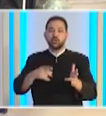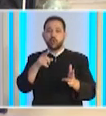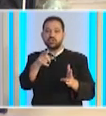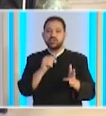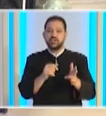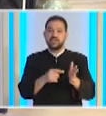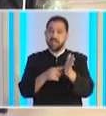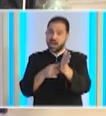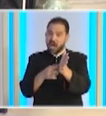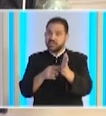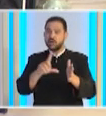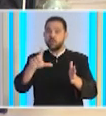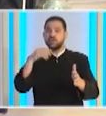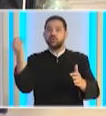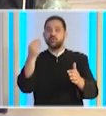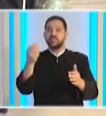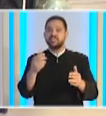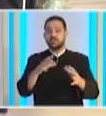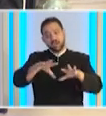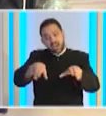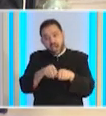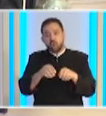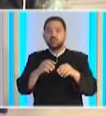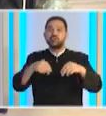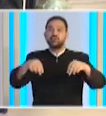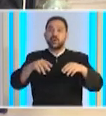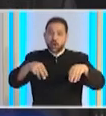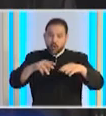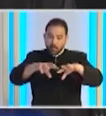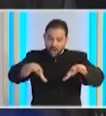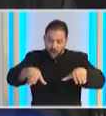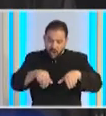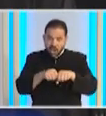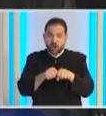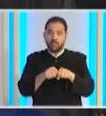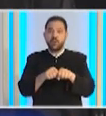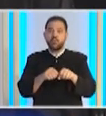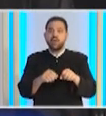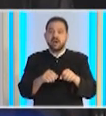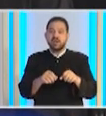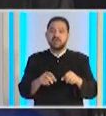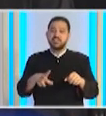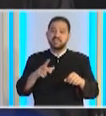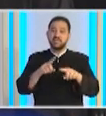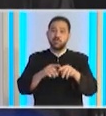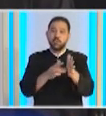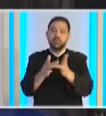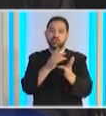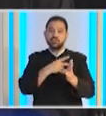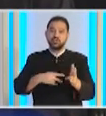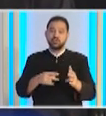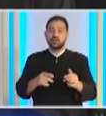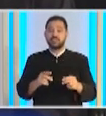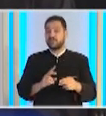umanitate lui Dumnezeu, ceea ce înseamnă că ne include și pe noi în această umanitate, deci avem posibilitatea să participăm la viața